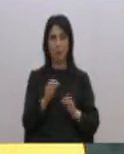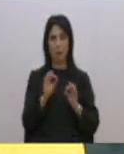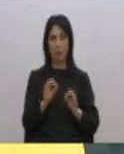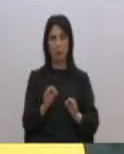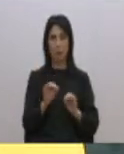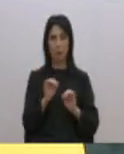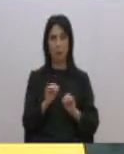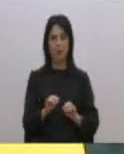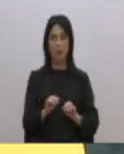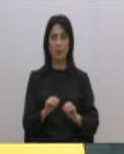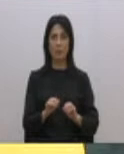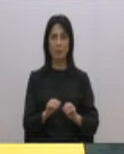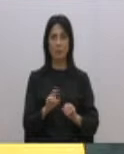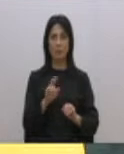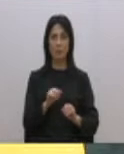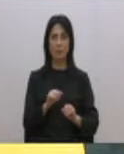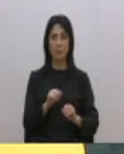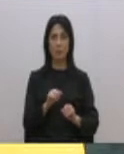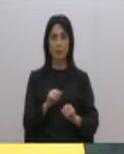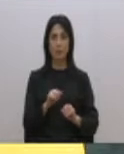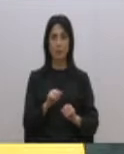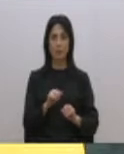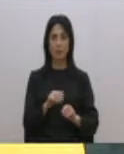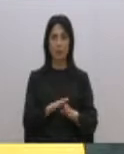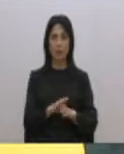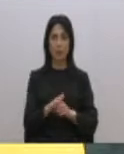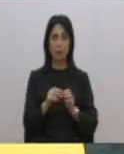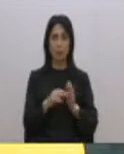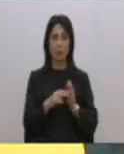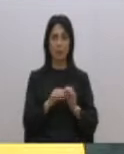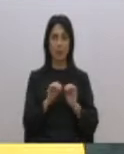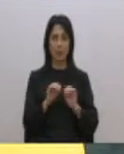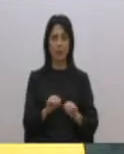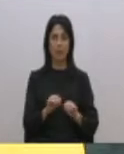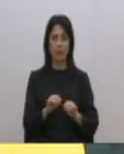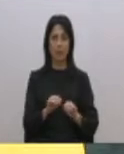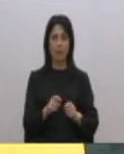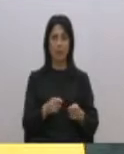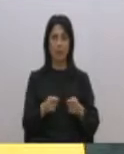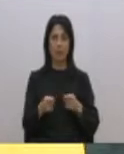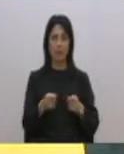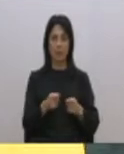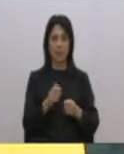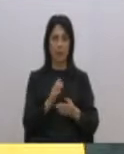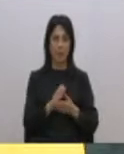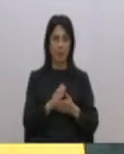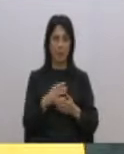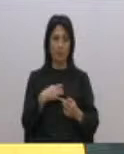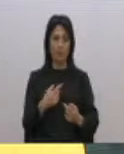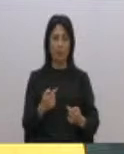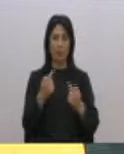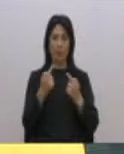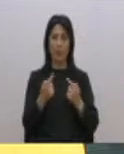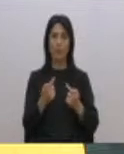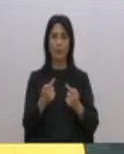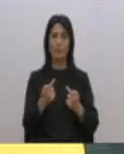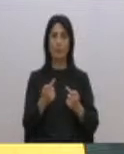putut să da supasovani dacva, da martvari, Mișnul